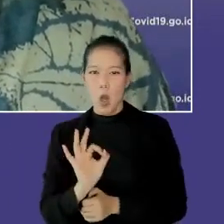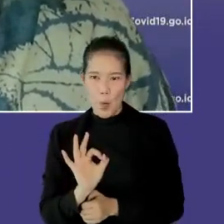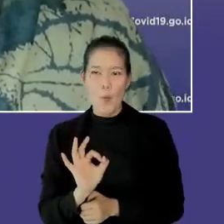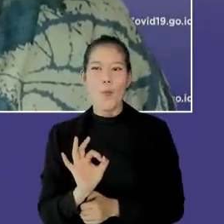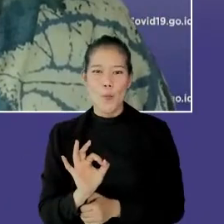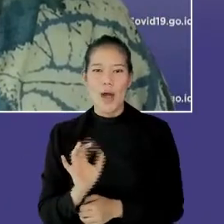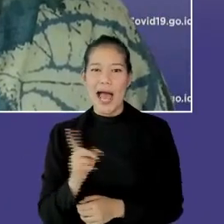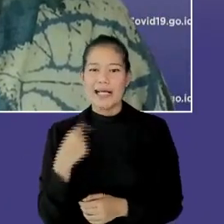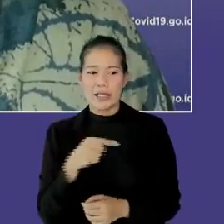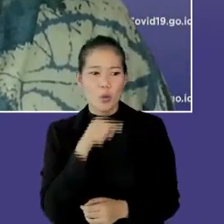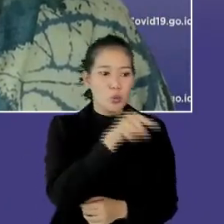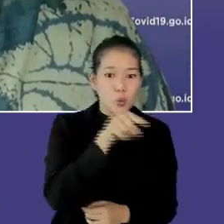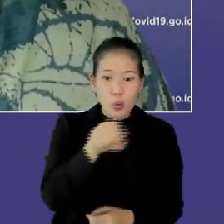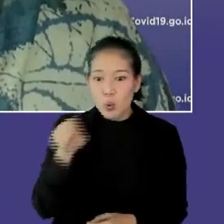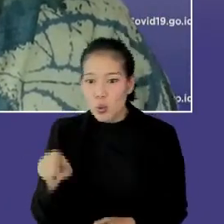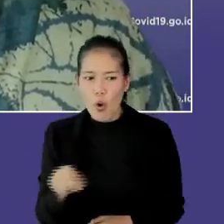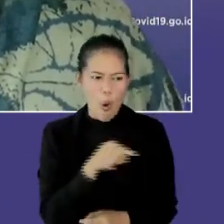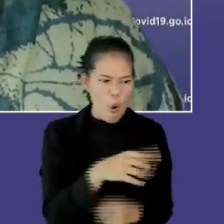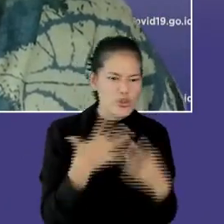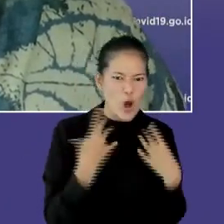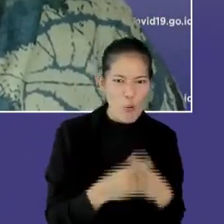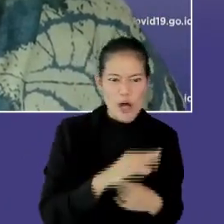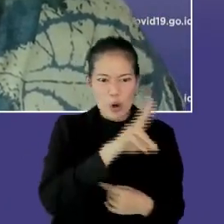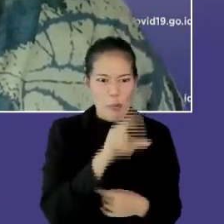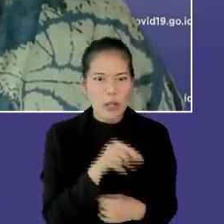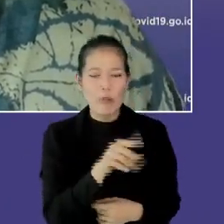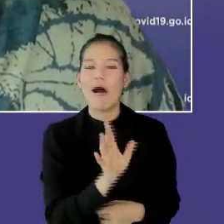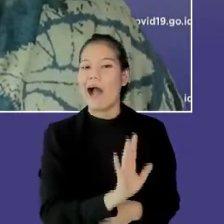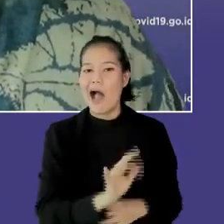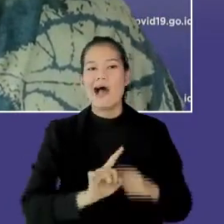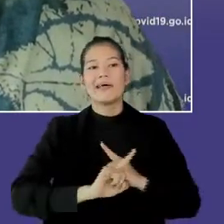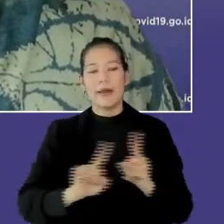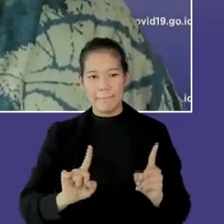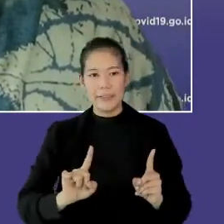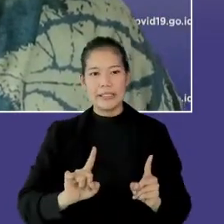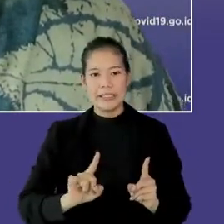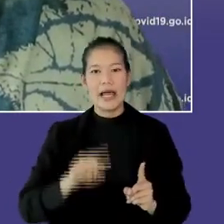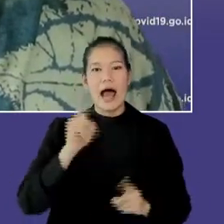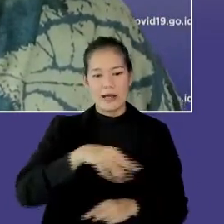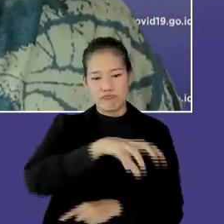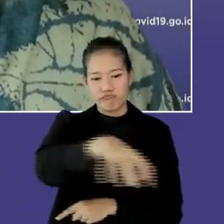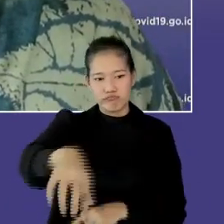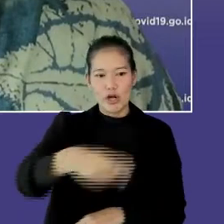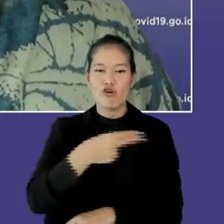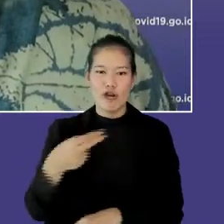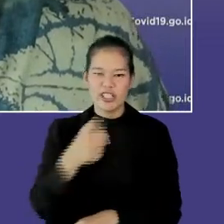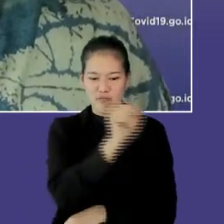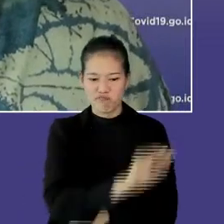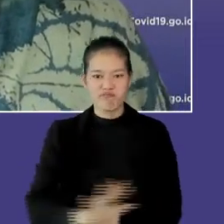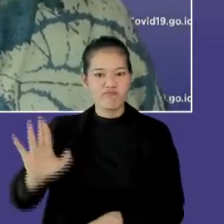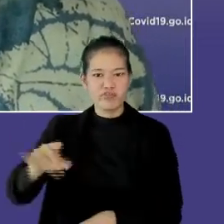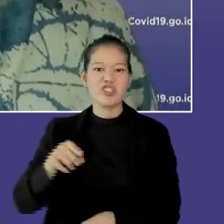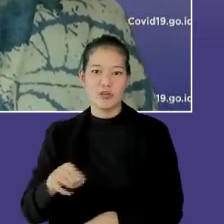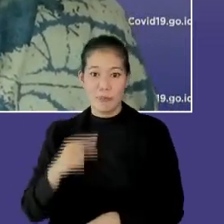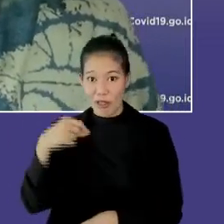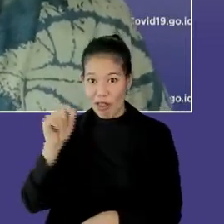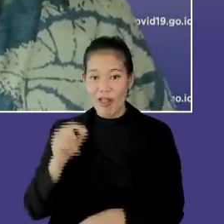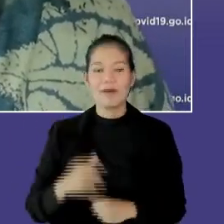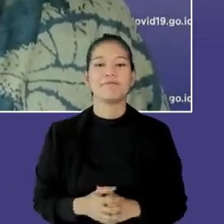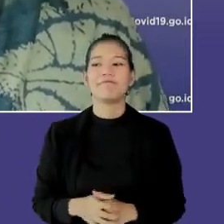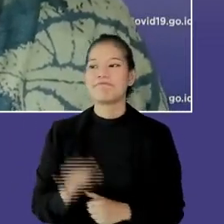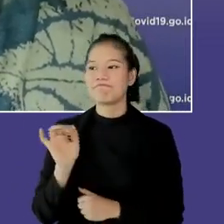akan menunjuk cuma jawab Jabar, Jatim saja, tidak. Tapi tentunya ini terjadi di seluruh Indonesia dong, Dokter Dewi. Betul, Dokter